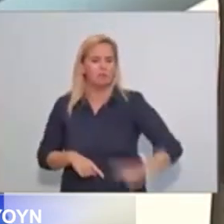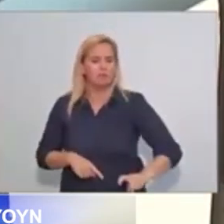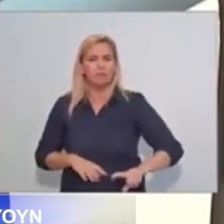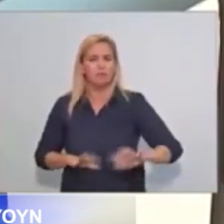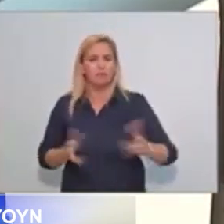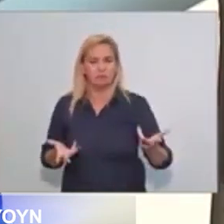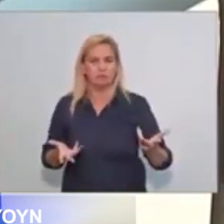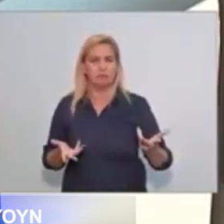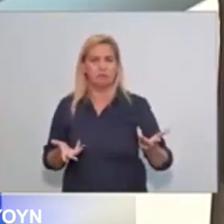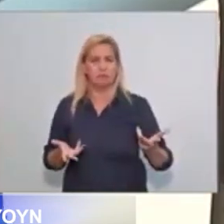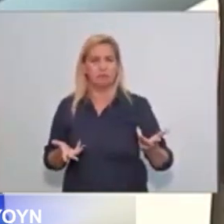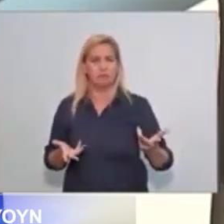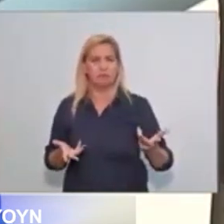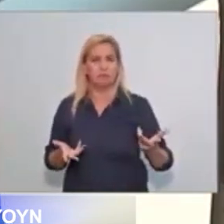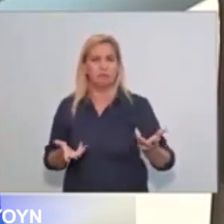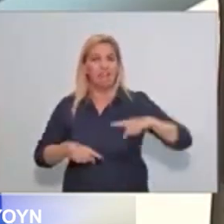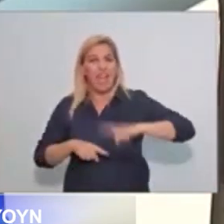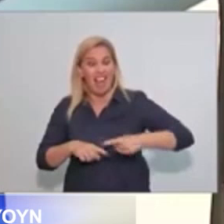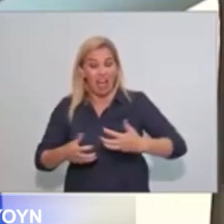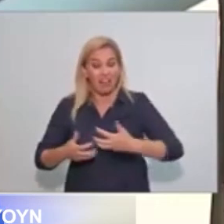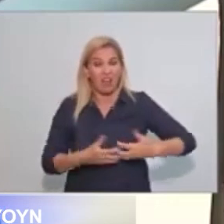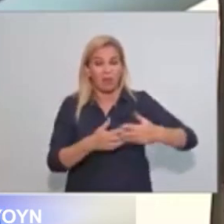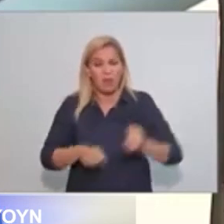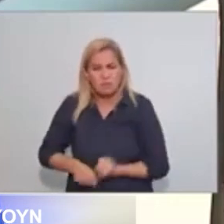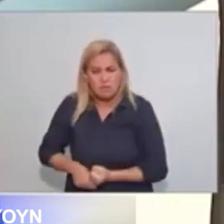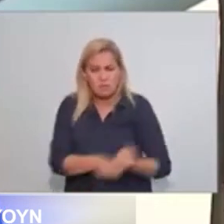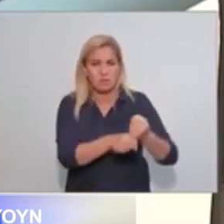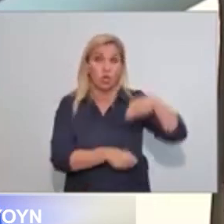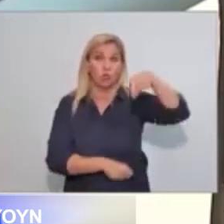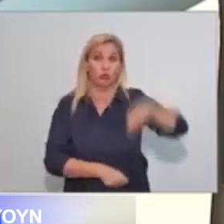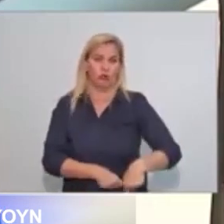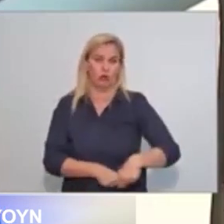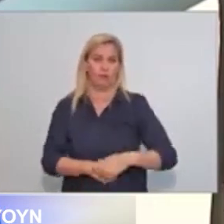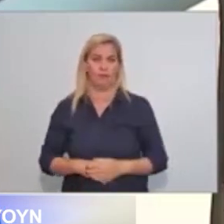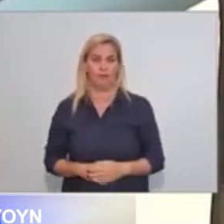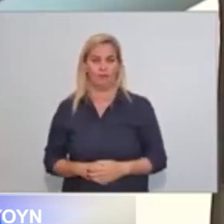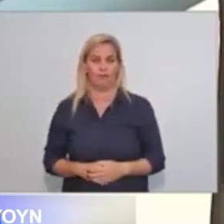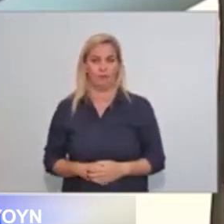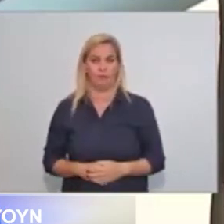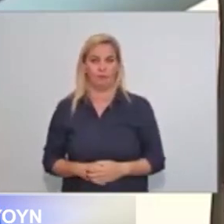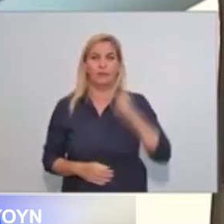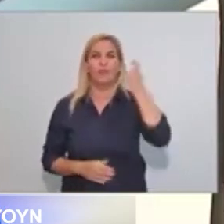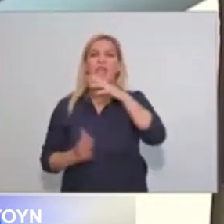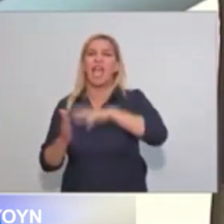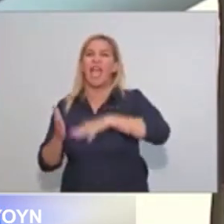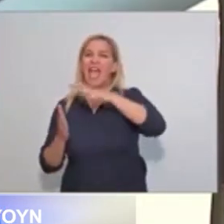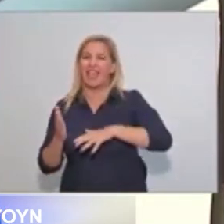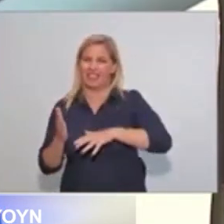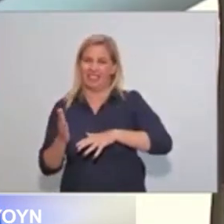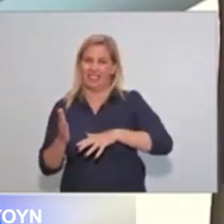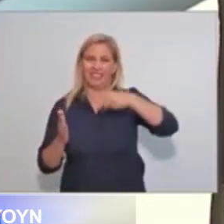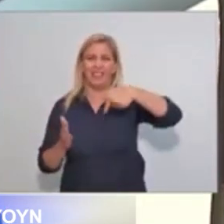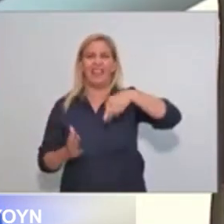άμεση περαιτέρω ενίσχυση της ελληνικής βιομηχανίας. Πιστεύω ότι τα βασικά συμπεράσματα της έκθεσης Draghi για την Ευρωπαϊκή